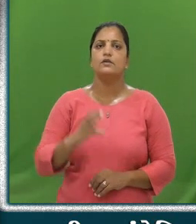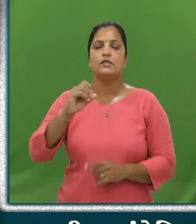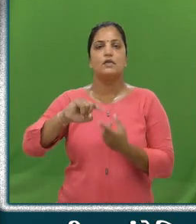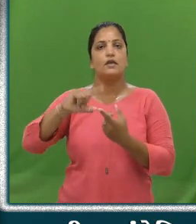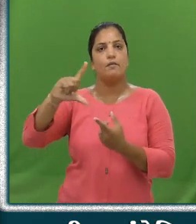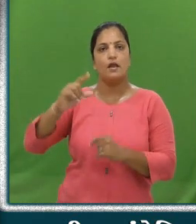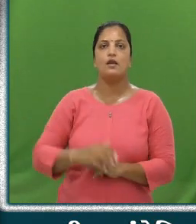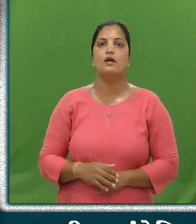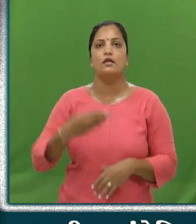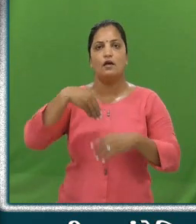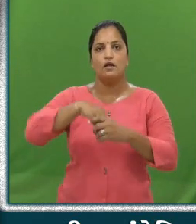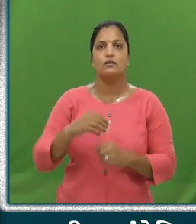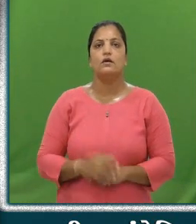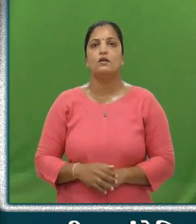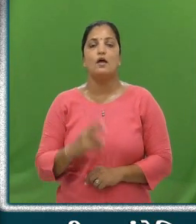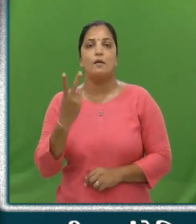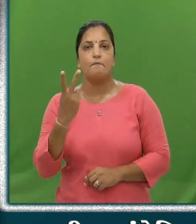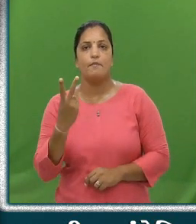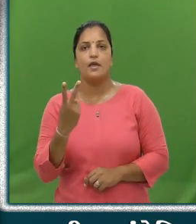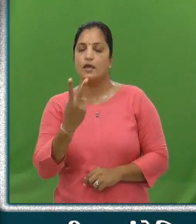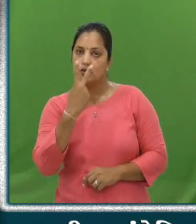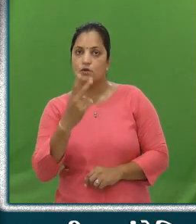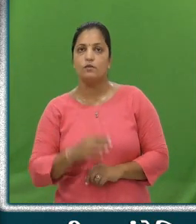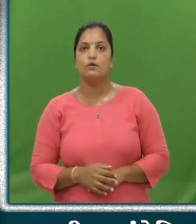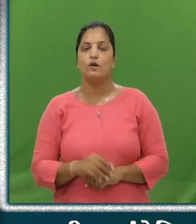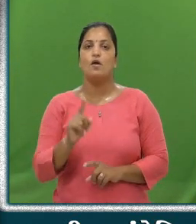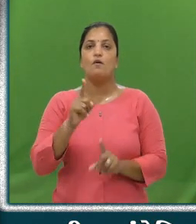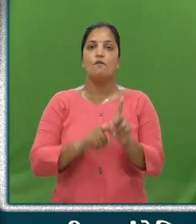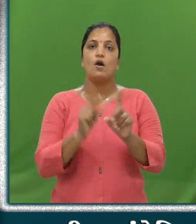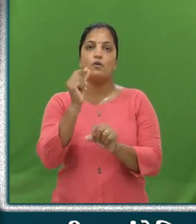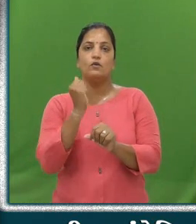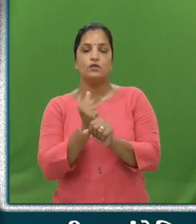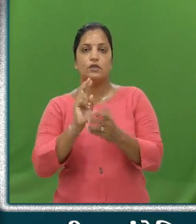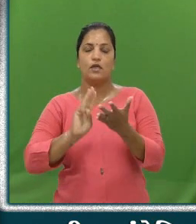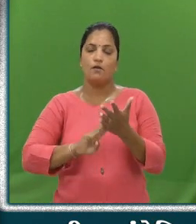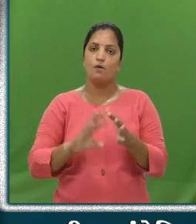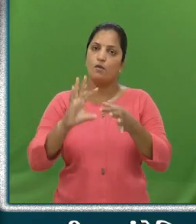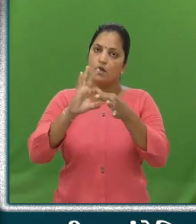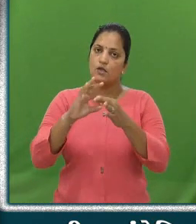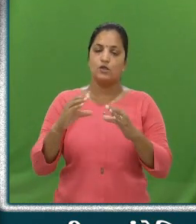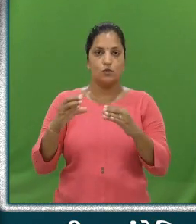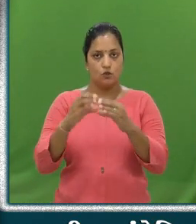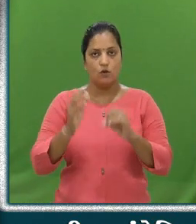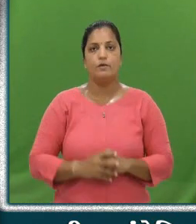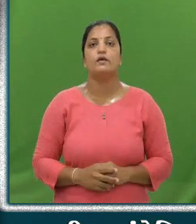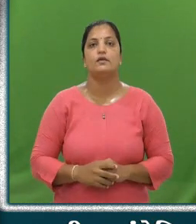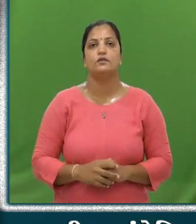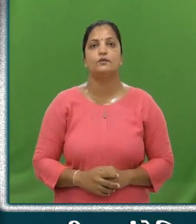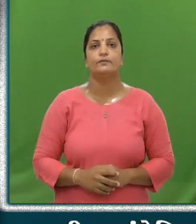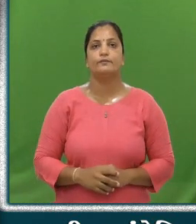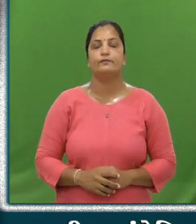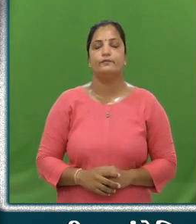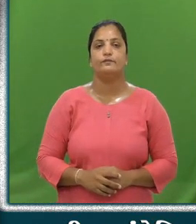જે કહેવામાં આવે છે કે બે સેટ જોવા મળે છે એટલે યુગ્મમાં જોવા મળતા હોય છે એટલે હંમેશા જોડકાની